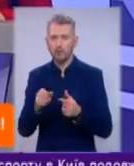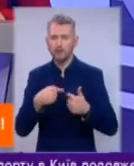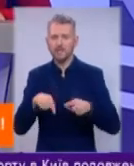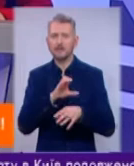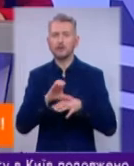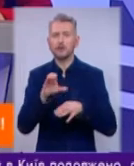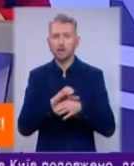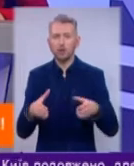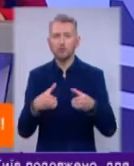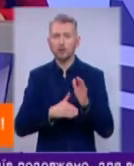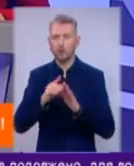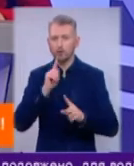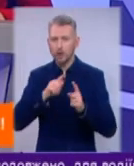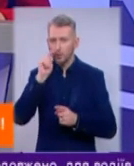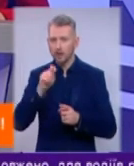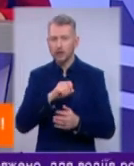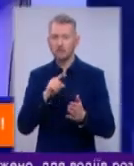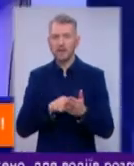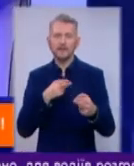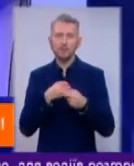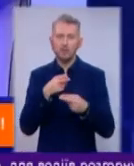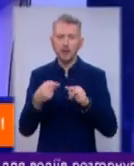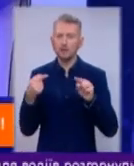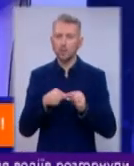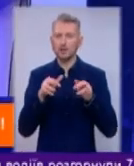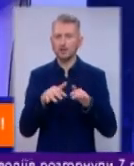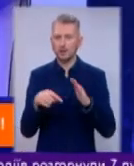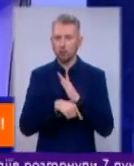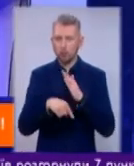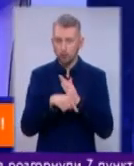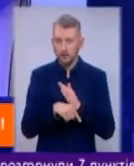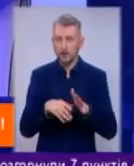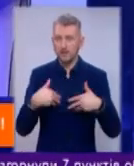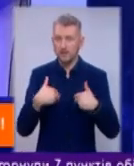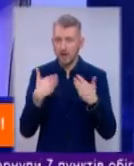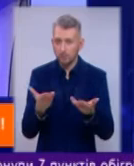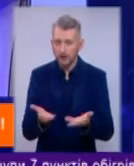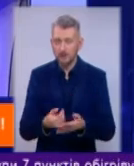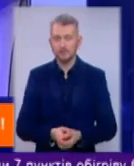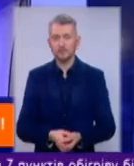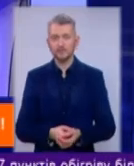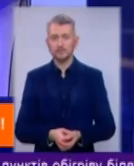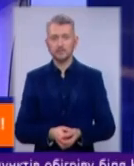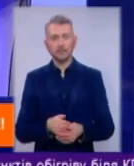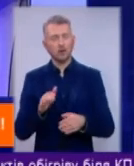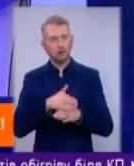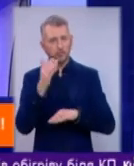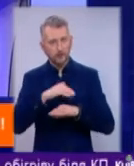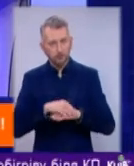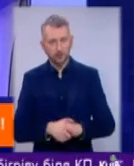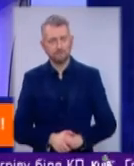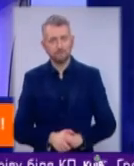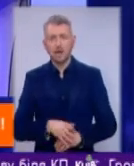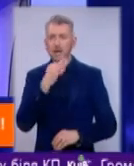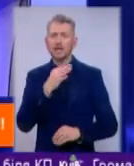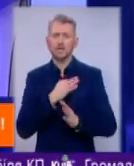секретар Комітету Верховної Ради України із питань запобігання і протидії корупції. Пане Дмитре, вітаємо вас. Доброго вечора.